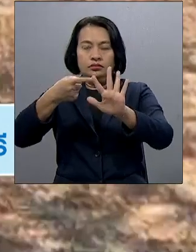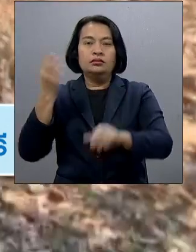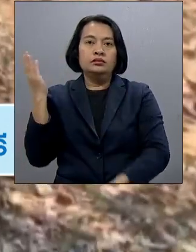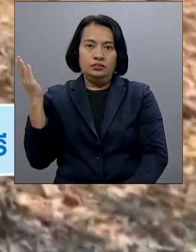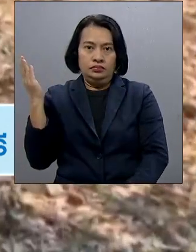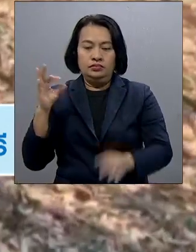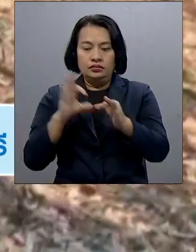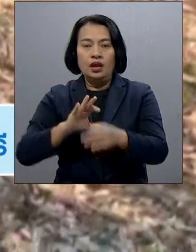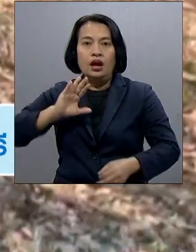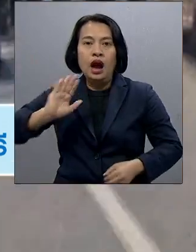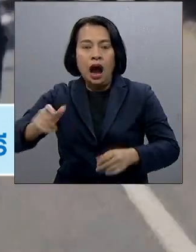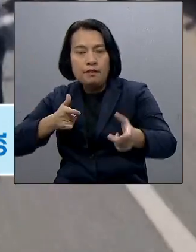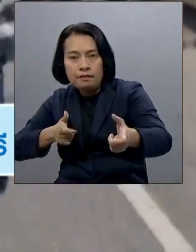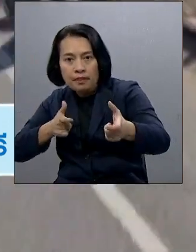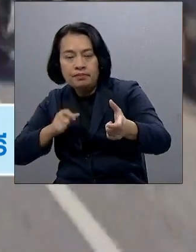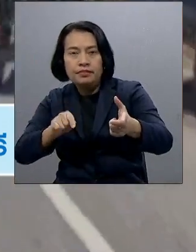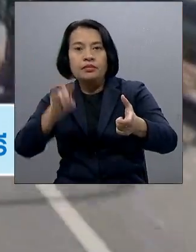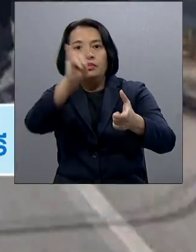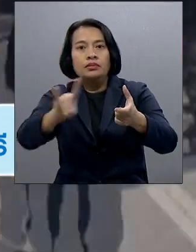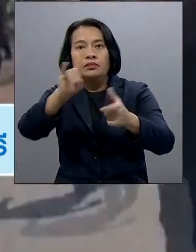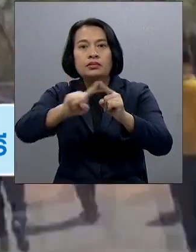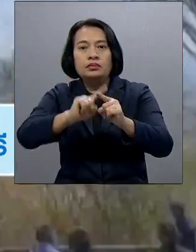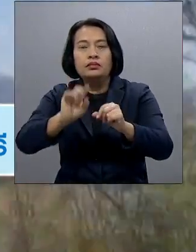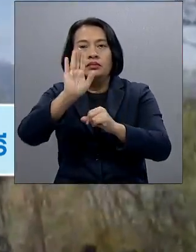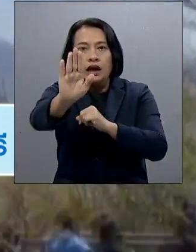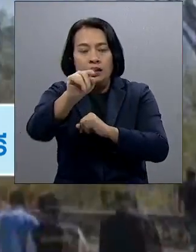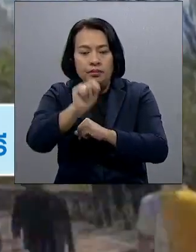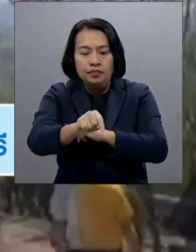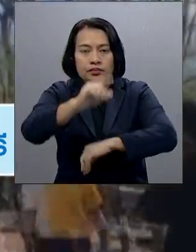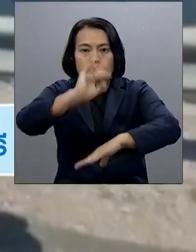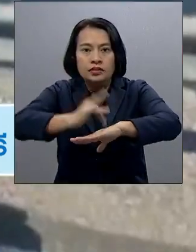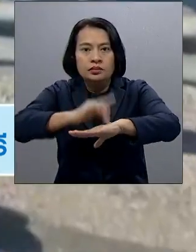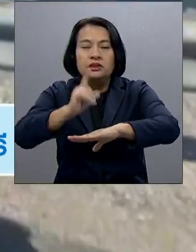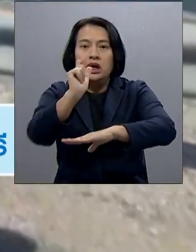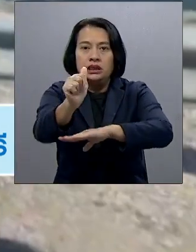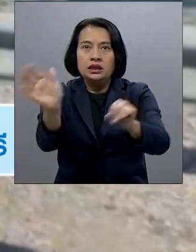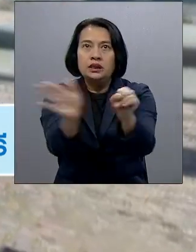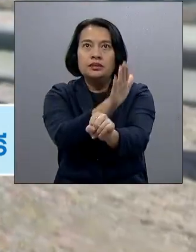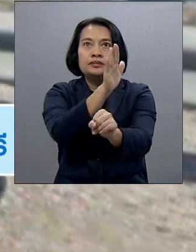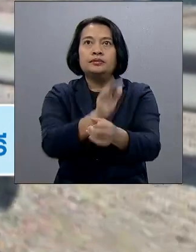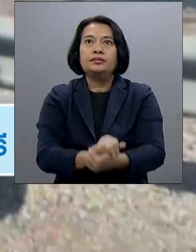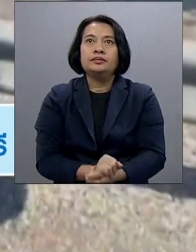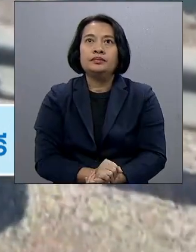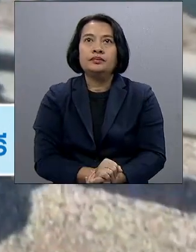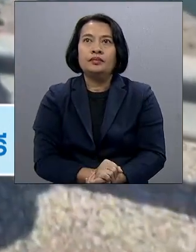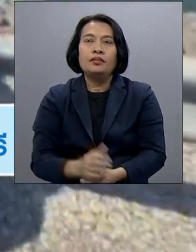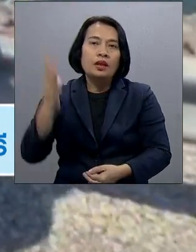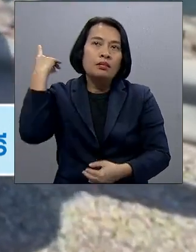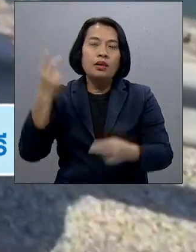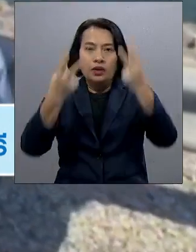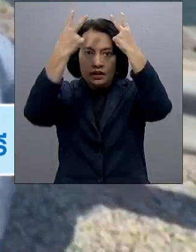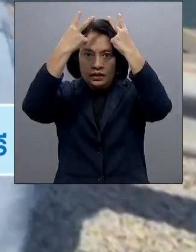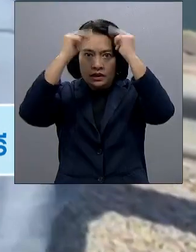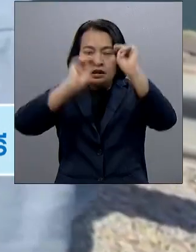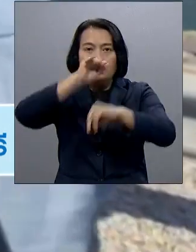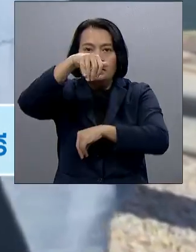ห้ามล่าสัตว์ป่าศรีสวัสดิ์มันจึงมีความอุดมสมบูรณ์นะคะจนเมื่อวานนี้ค่ะนายกิตติสิทธิ์ทุมมาศนายกเทศบาล